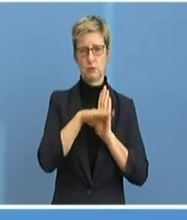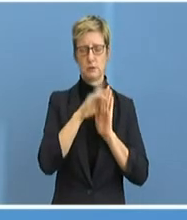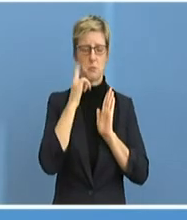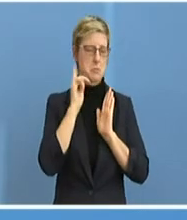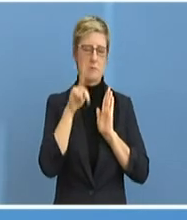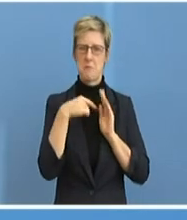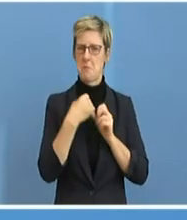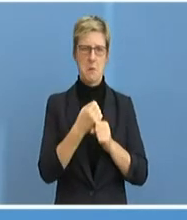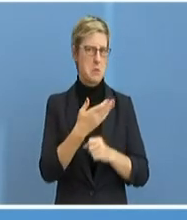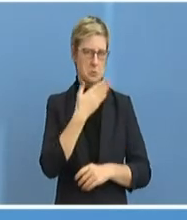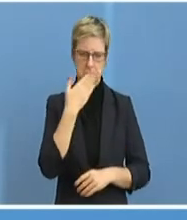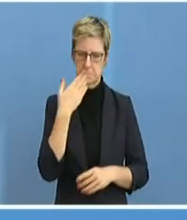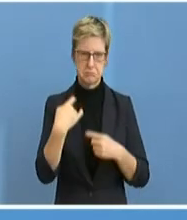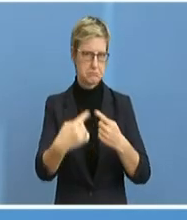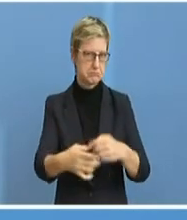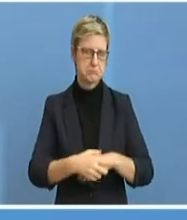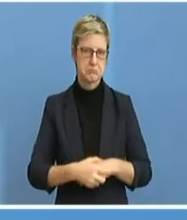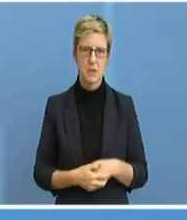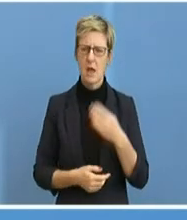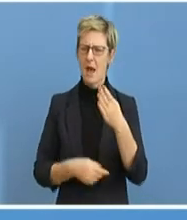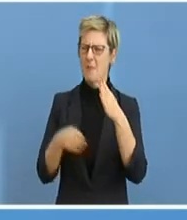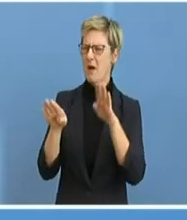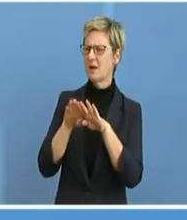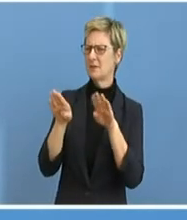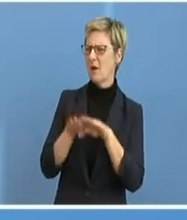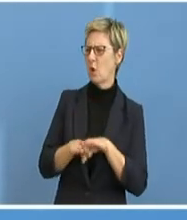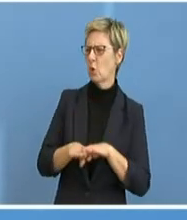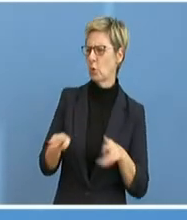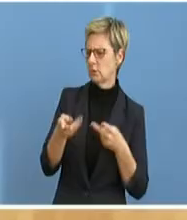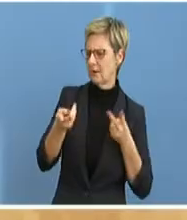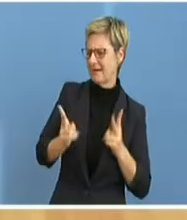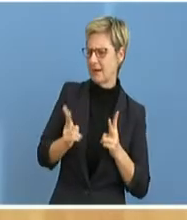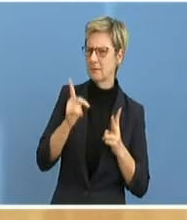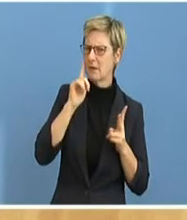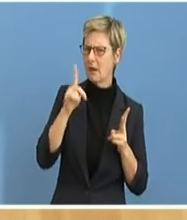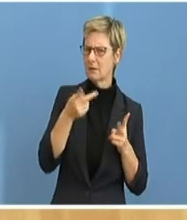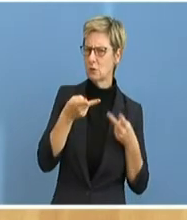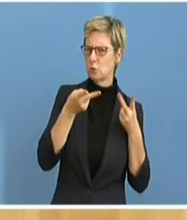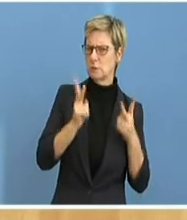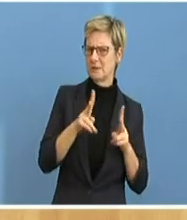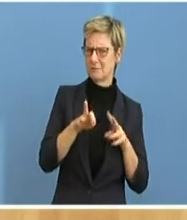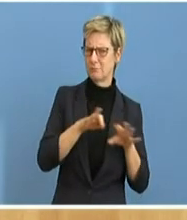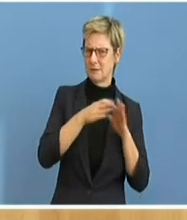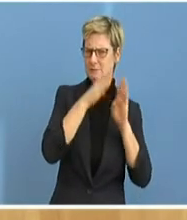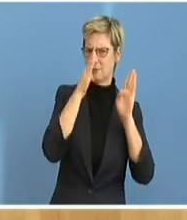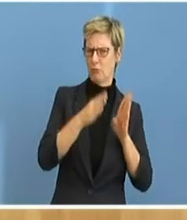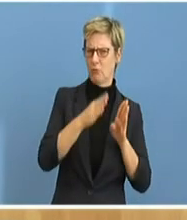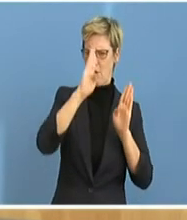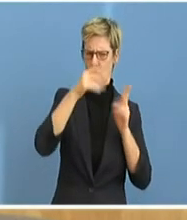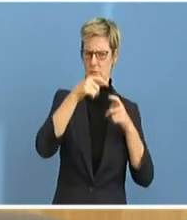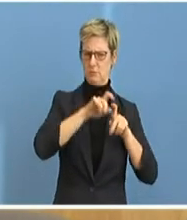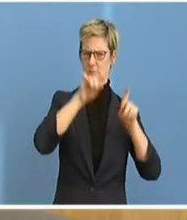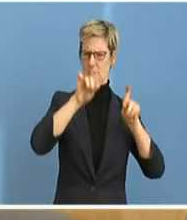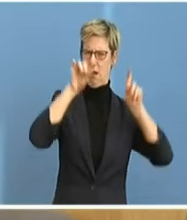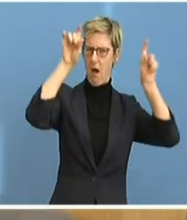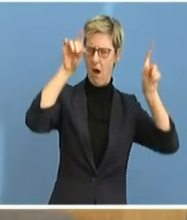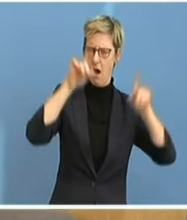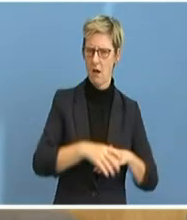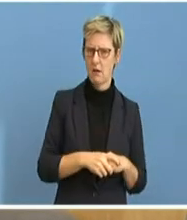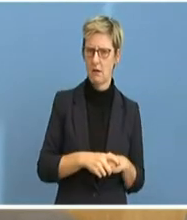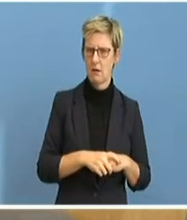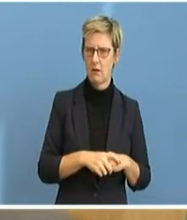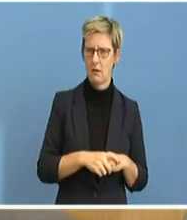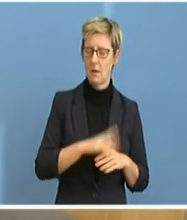Würde trotzdem, wenn es um Grundrechte geht, würde ich das ja zuerst auch im Justizministerium fordern. Wie bewertet man denn dort die Lage? Gibt es denn, also